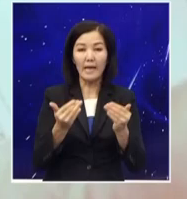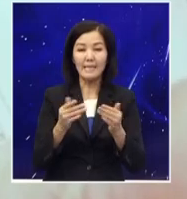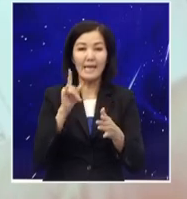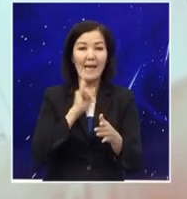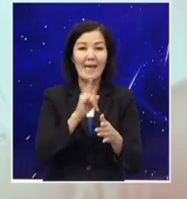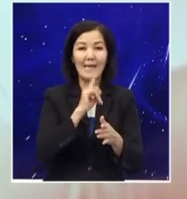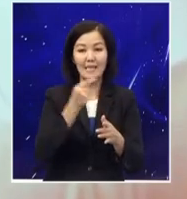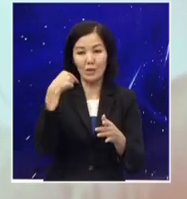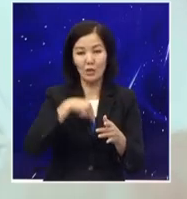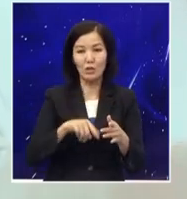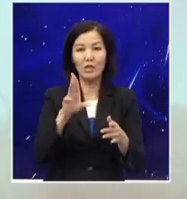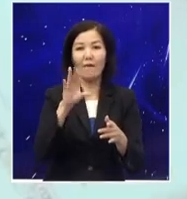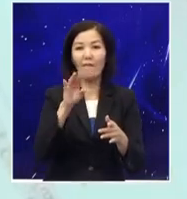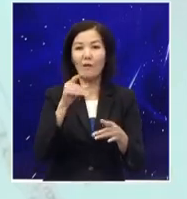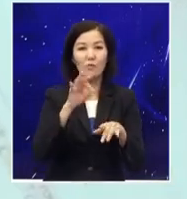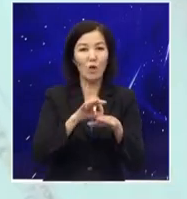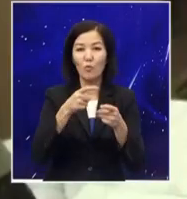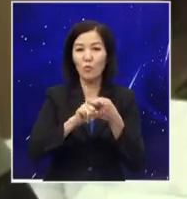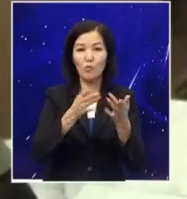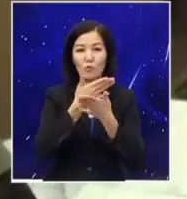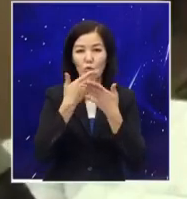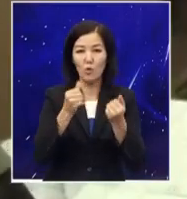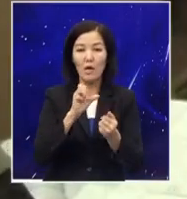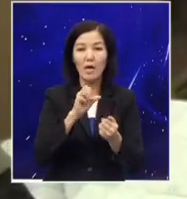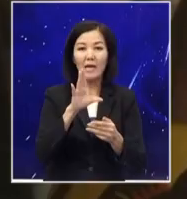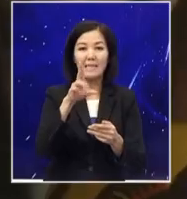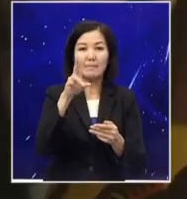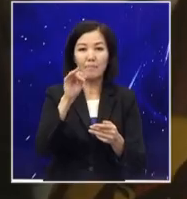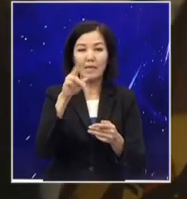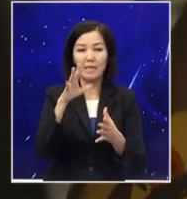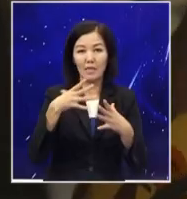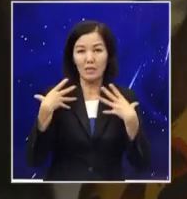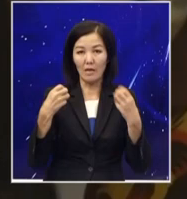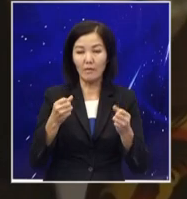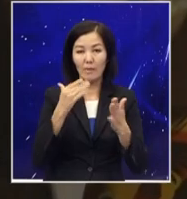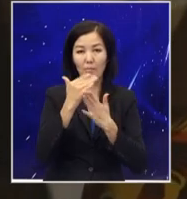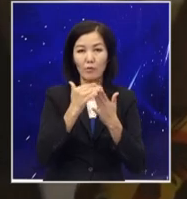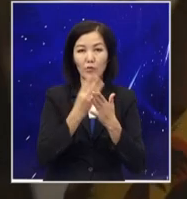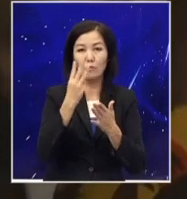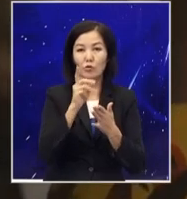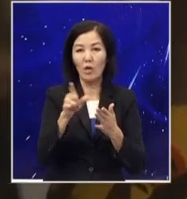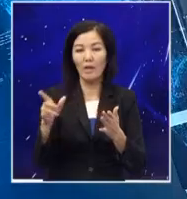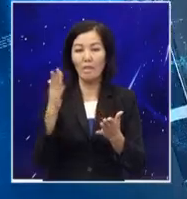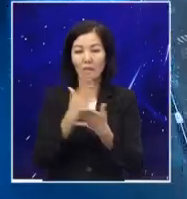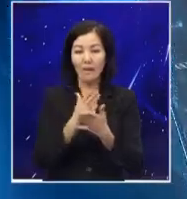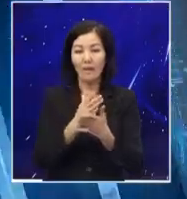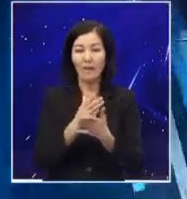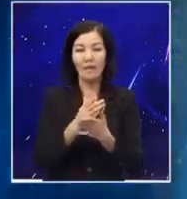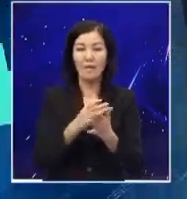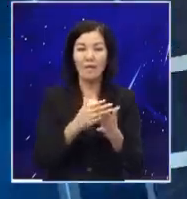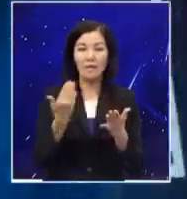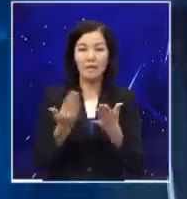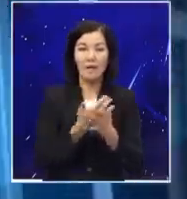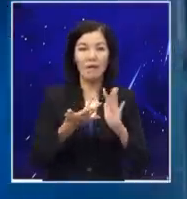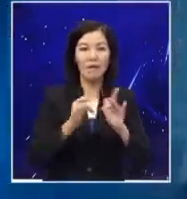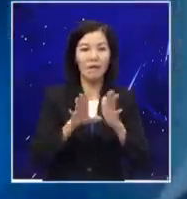әйелдің денесінде вирус жоқтың қасы. Енді ол айтывыдан жазылғандар қатарына қосылмақ. Бұл тізімде үш ақ адамның есімі бар. Топтаманы ғалымтар